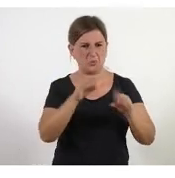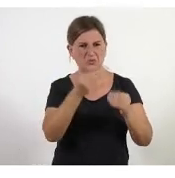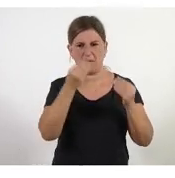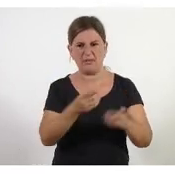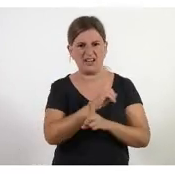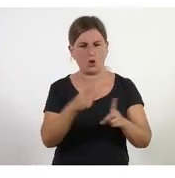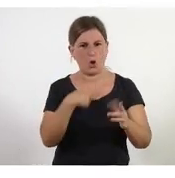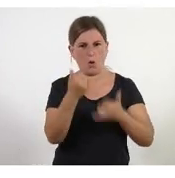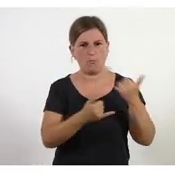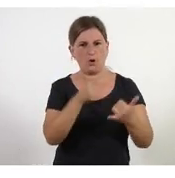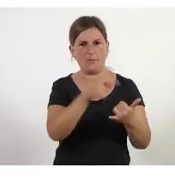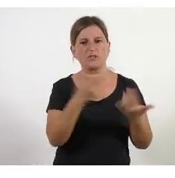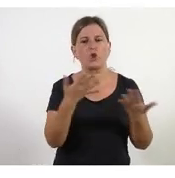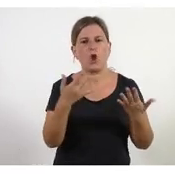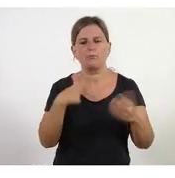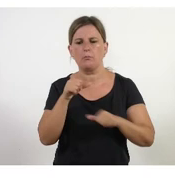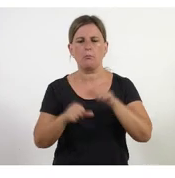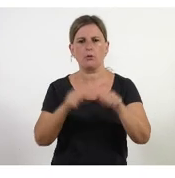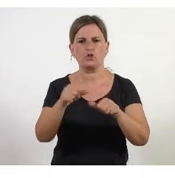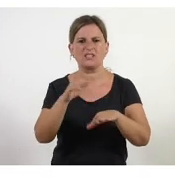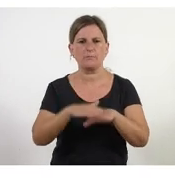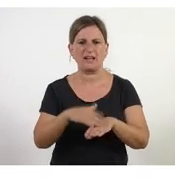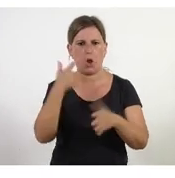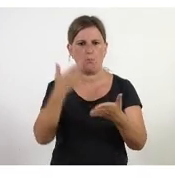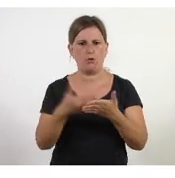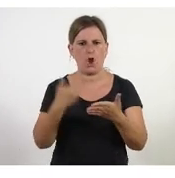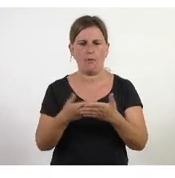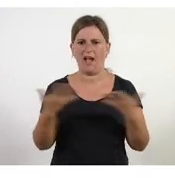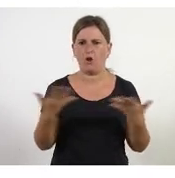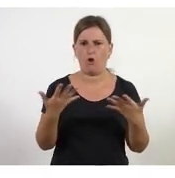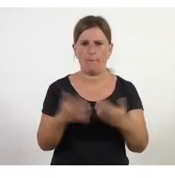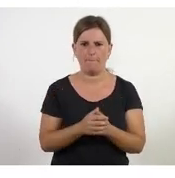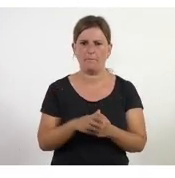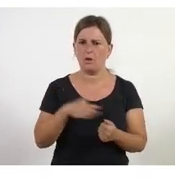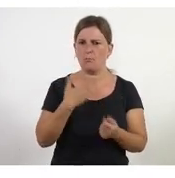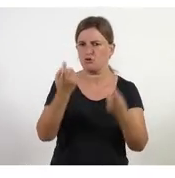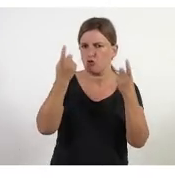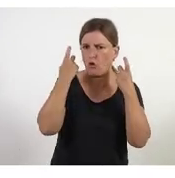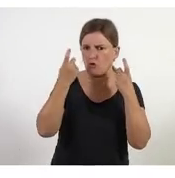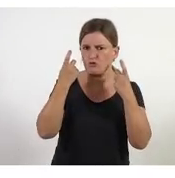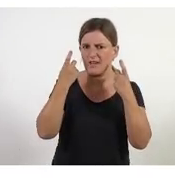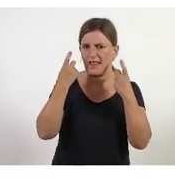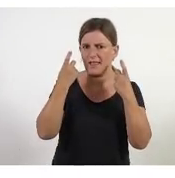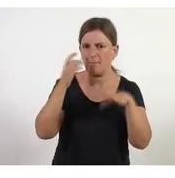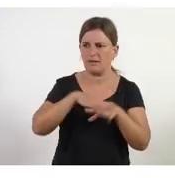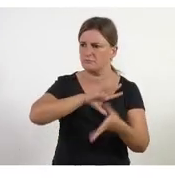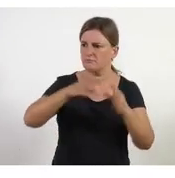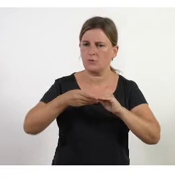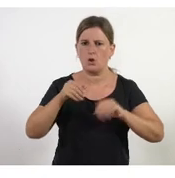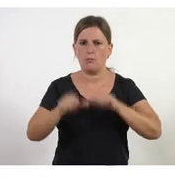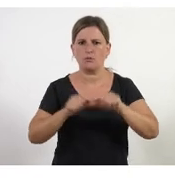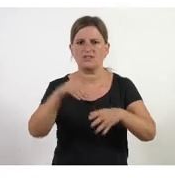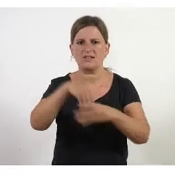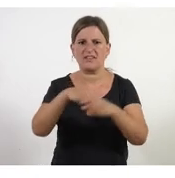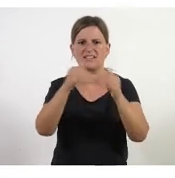problemes, passos per validar, com podríem fer una prova primer? Ens pots donar algunes indicacions per com fer aquest procés dins d'una